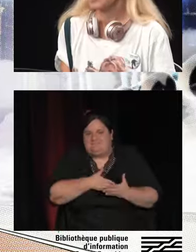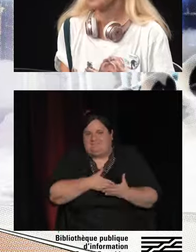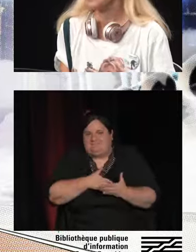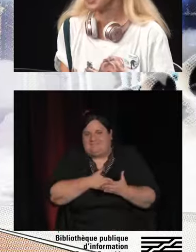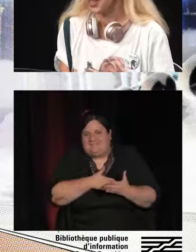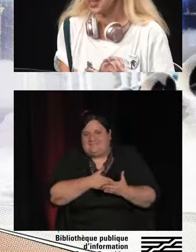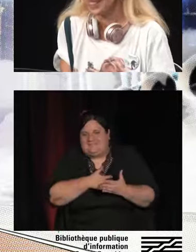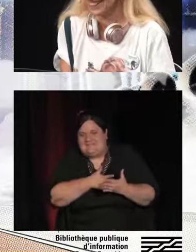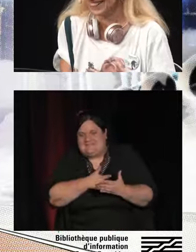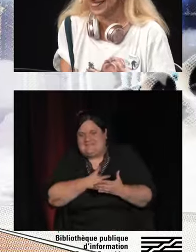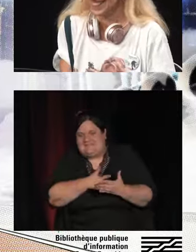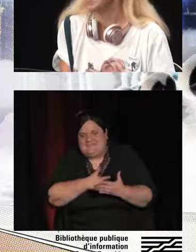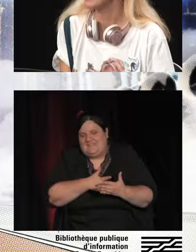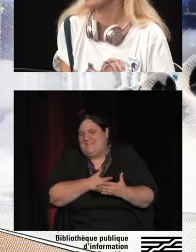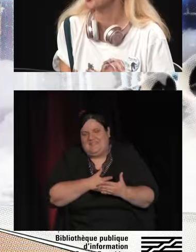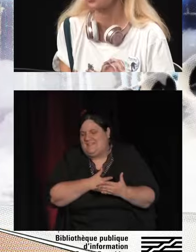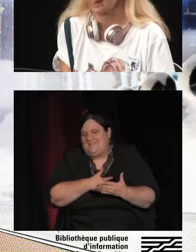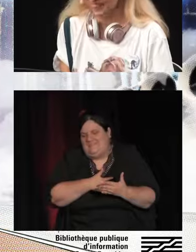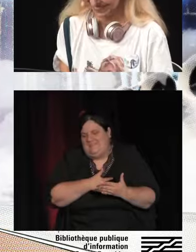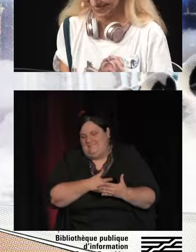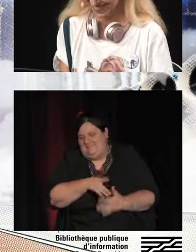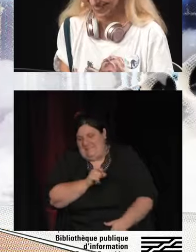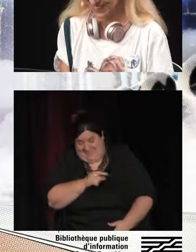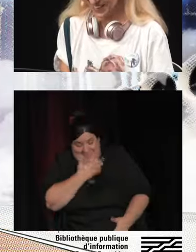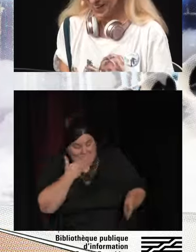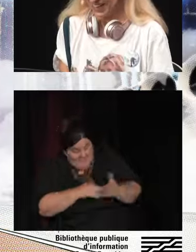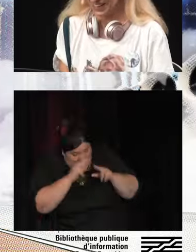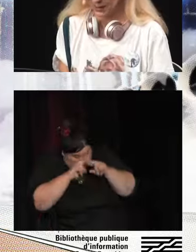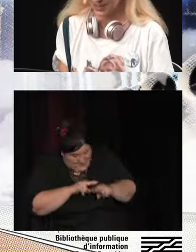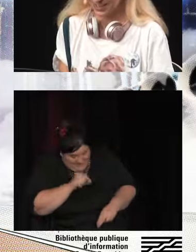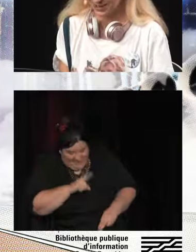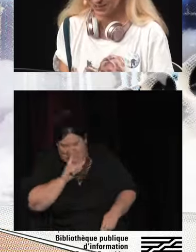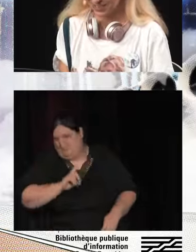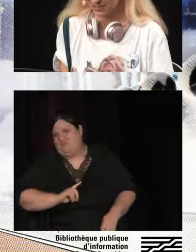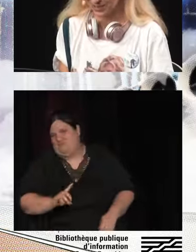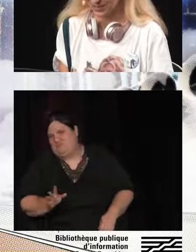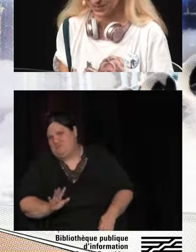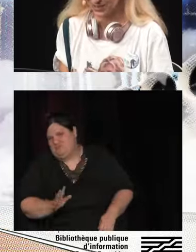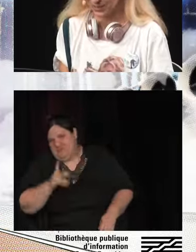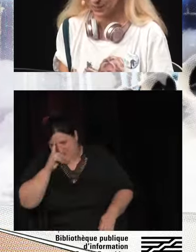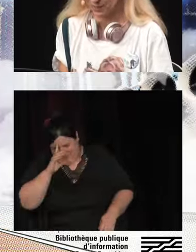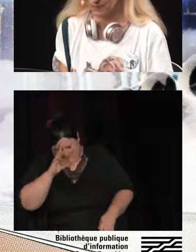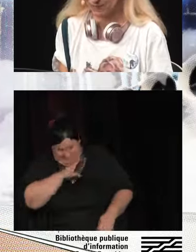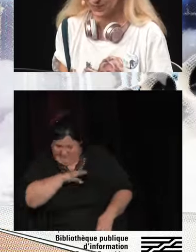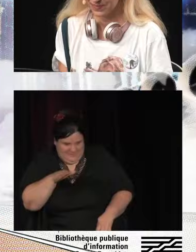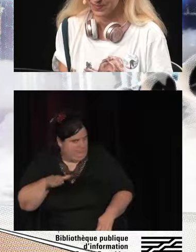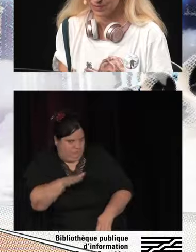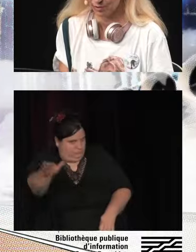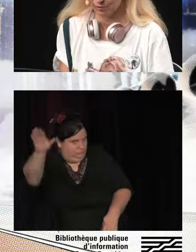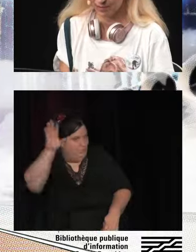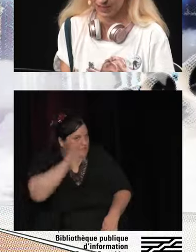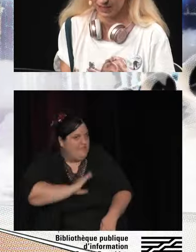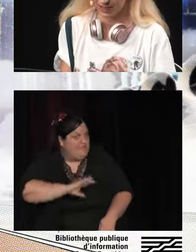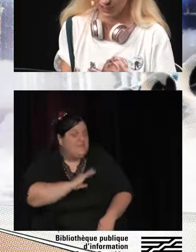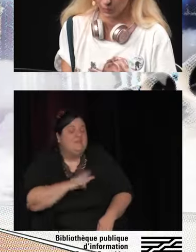Ça, clairement, c'était pas, c'était pas dans le top 3. Alors, attends, on va essayer de faire un shortcut. Si